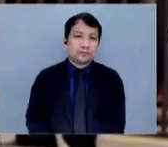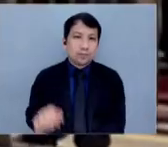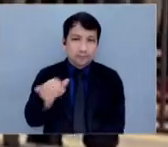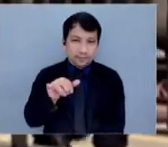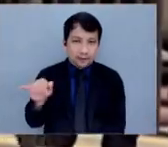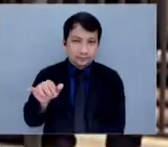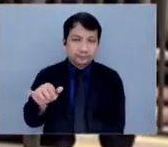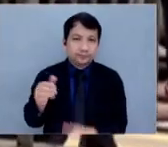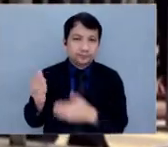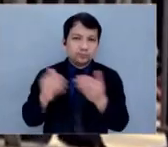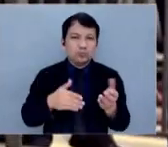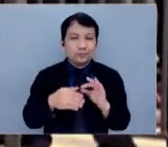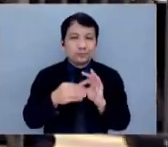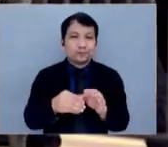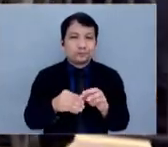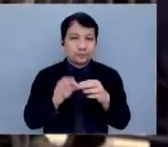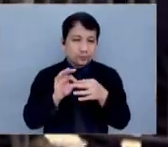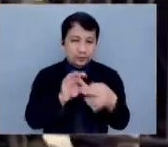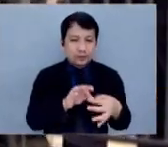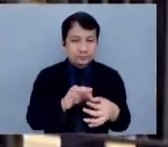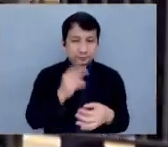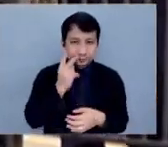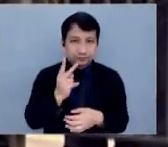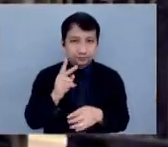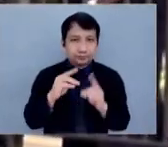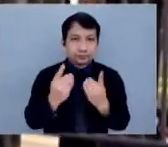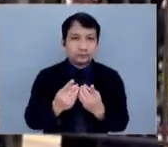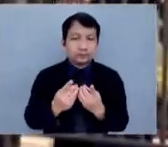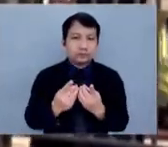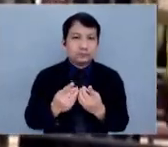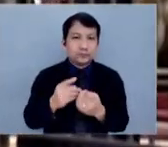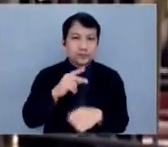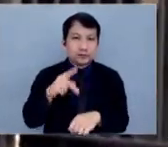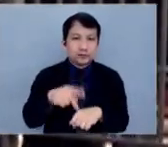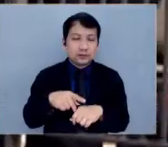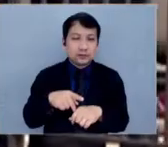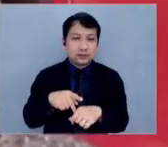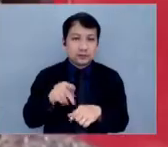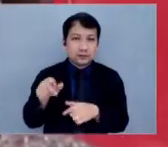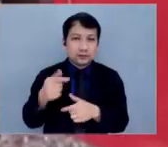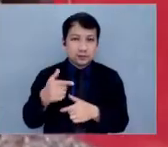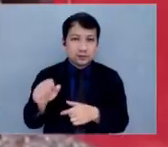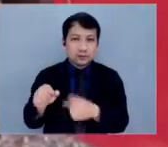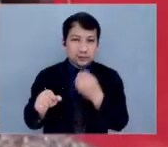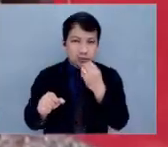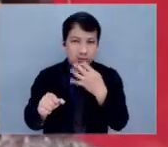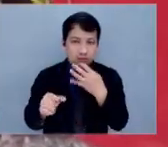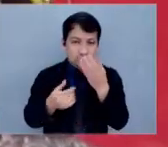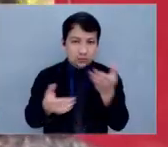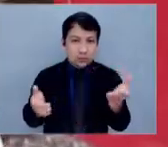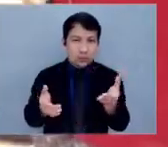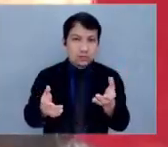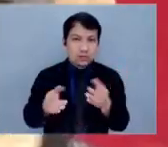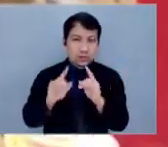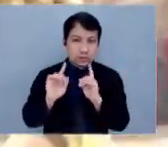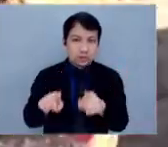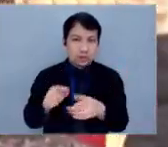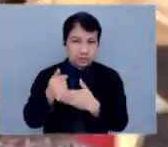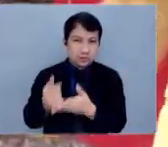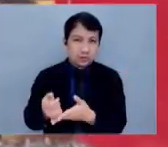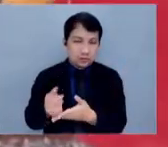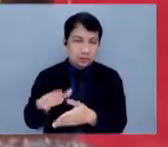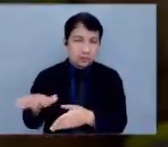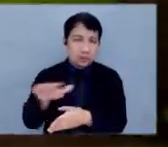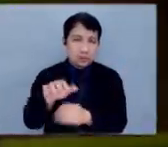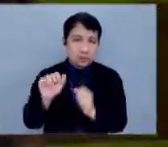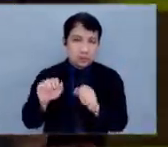nagpapagaling. Nakikipagtulungan na ang ahensya sa Philippine Consulate General sa Hong Kong para magbigay ng tulong sa mga biktima.